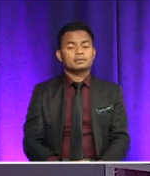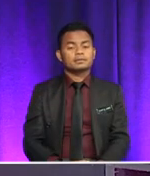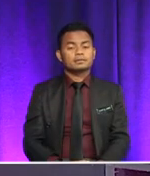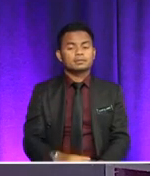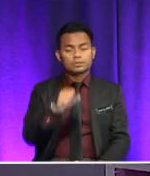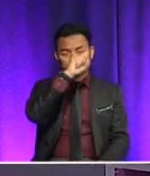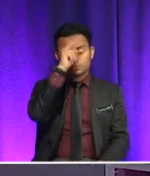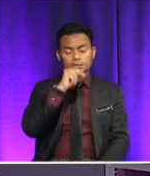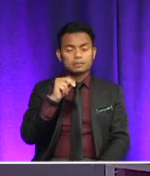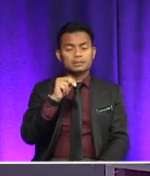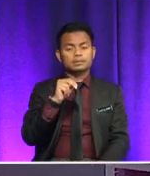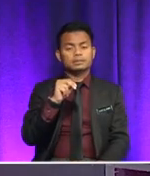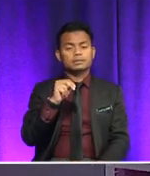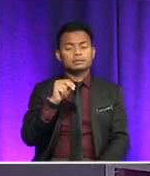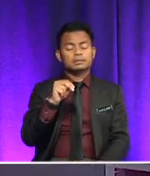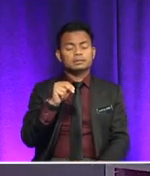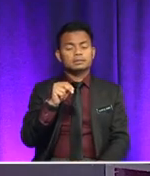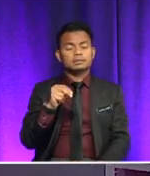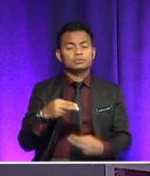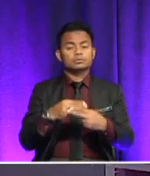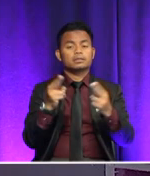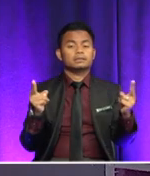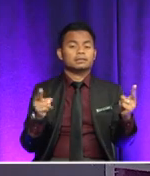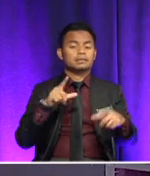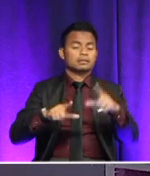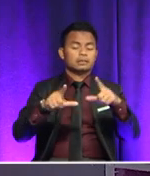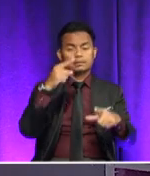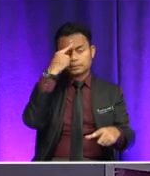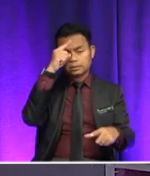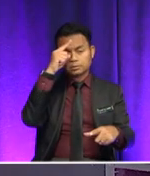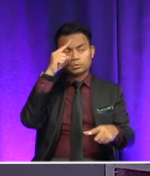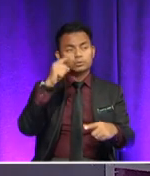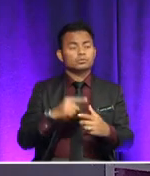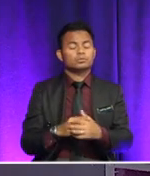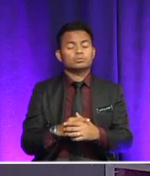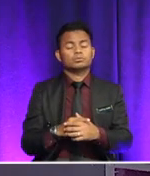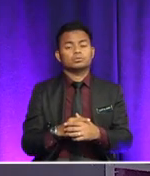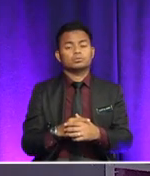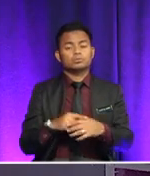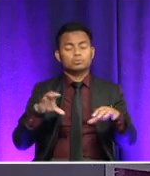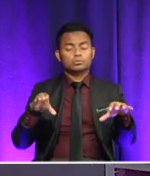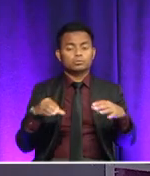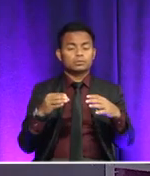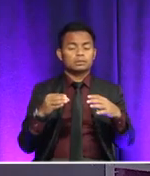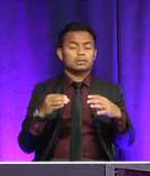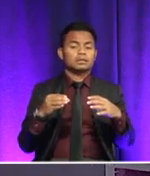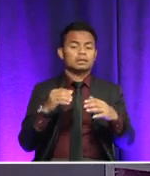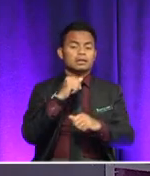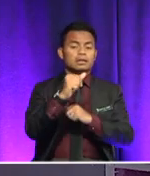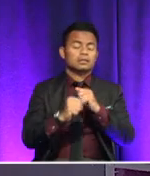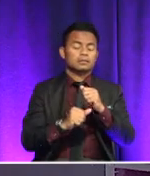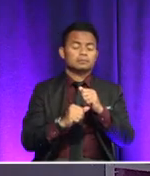untuk mempromosikan produk alam semula jadi kepada masyarakat jadi dia langkah-langkah